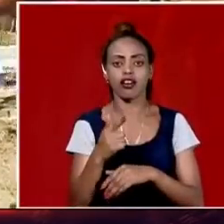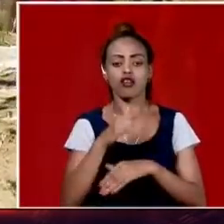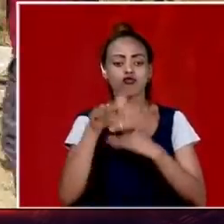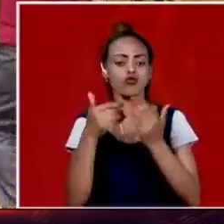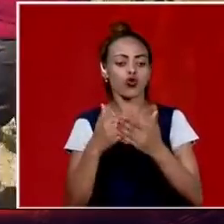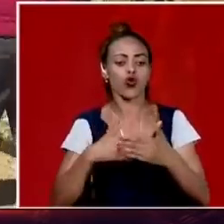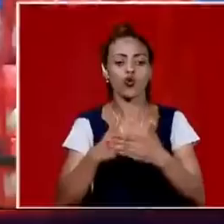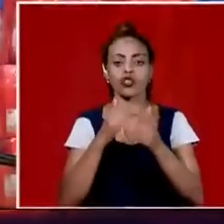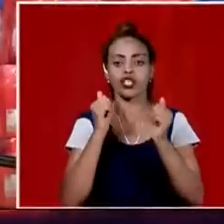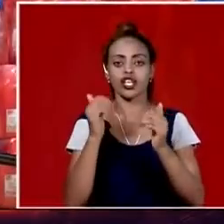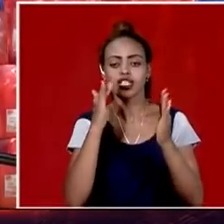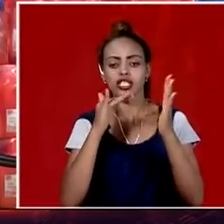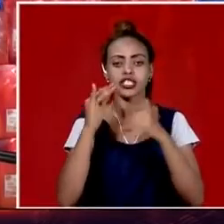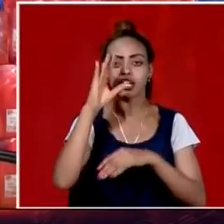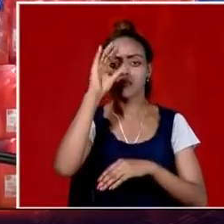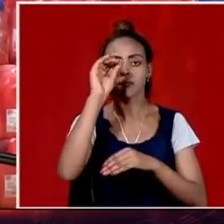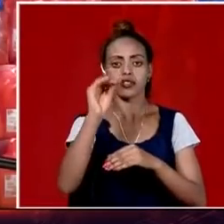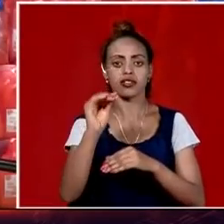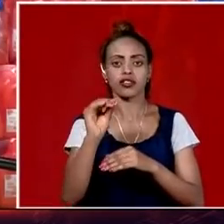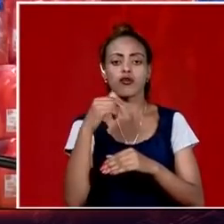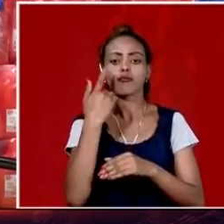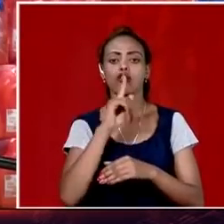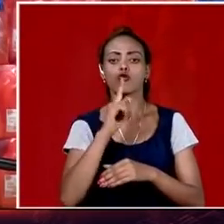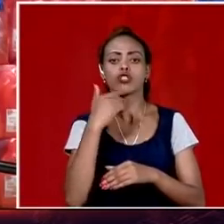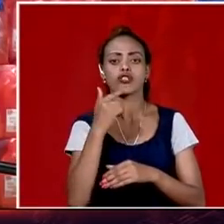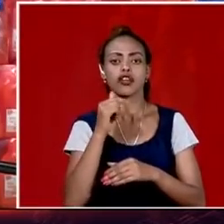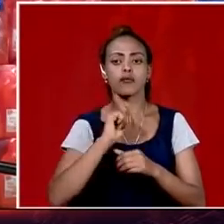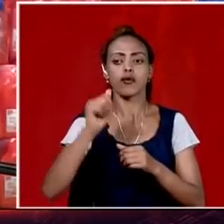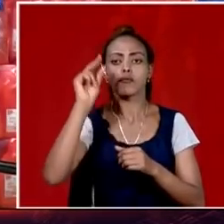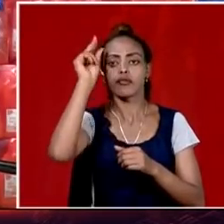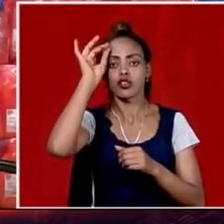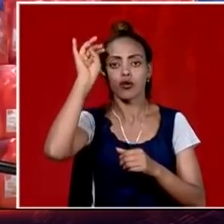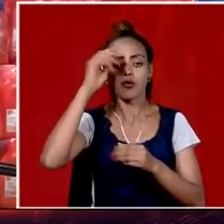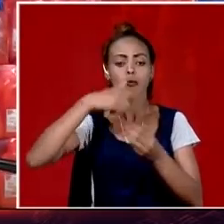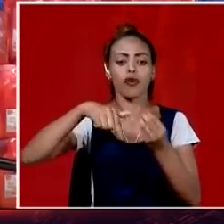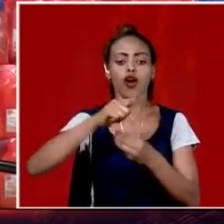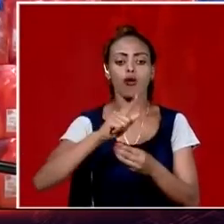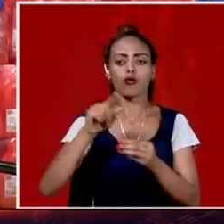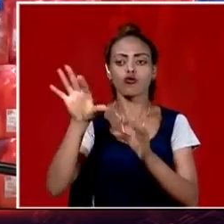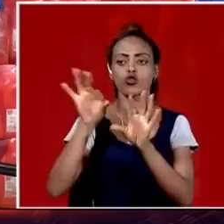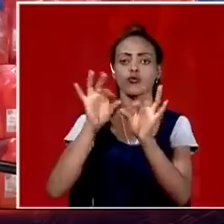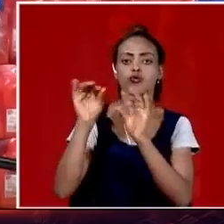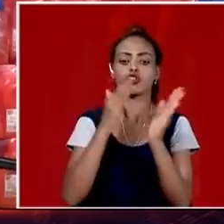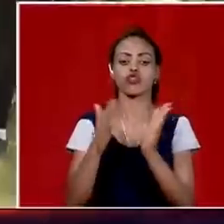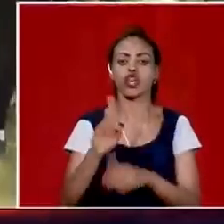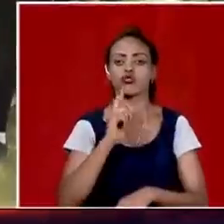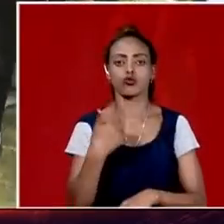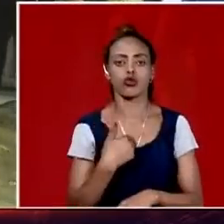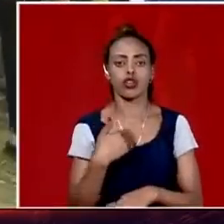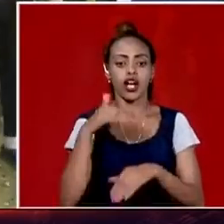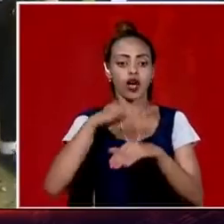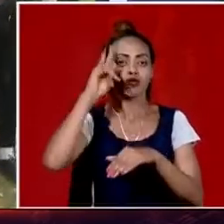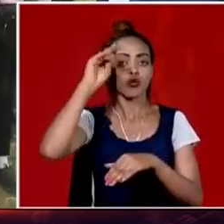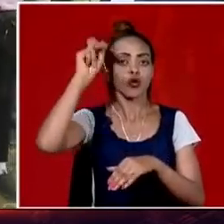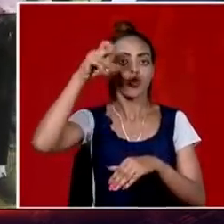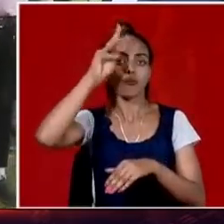ክበፅሐ ዘይክእል ፅጉም ሕብረተሰብ መን እዩ ዝብል በብጣዊኡ በብቕሸቱ በብኸባቢኡ ተመልሚሉ ተዘጋጅ እዩ ዝኒአ ማለት እዩ። ኣብ ዞባ ደቡብ